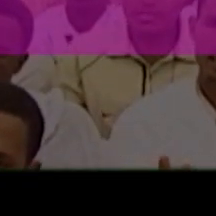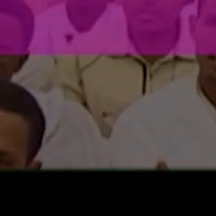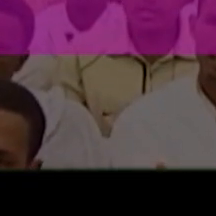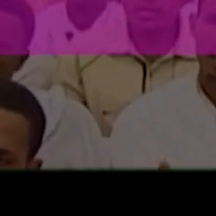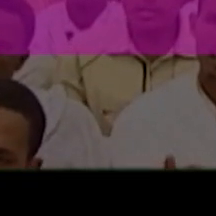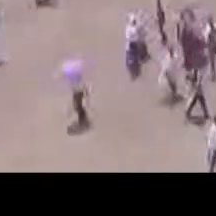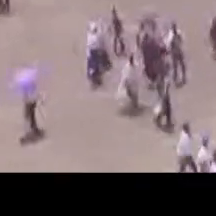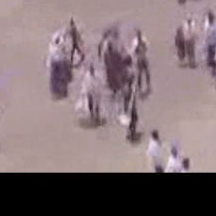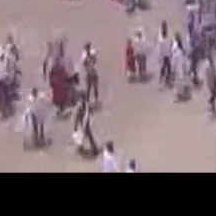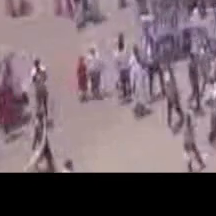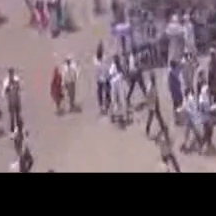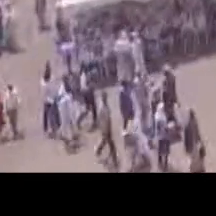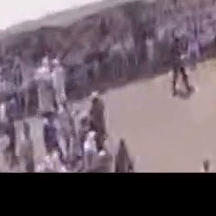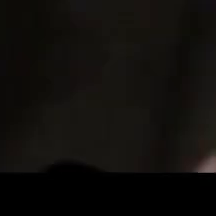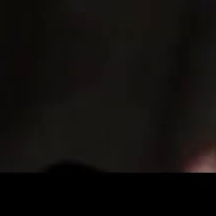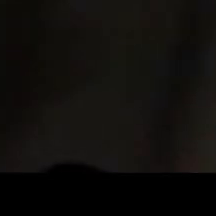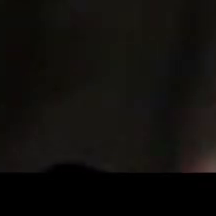ቤተ ክርስቲያን።